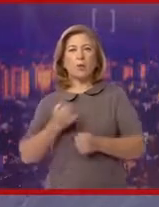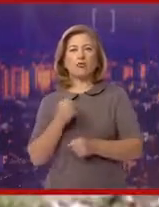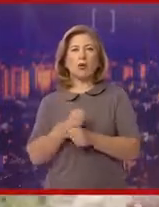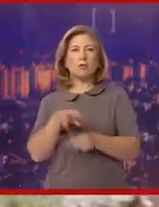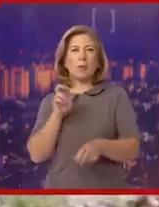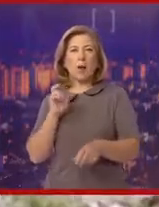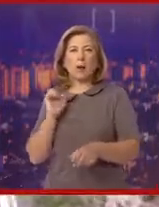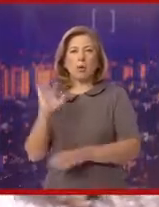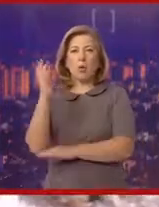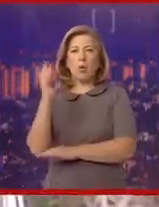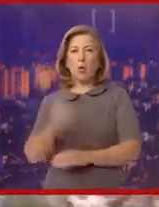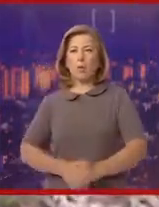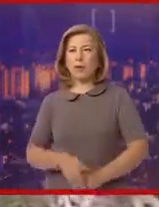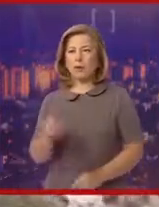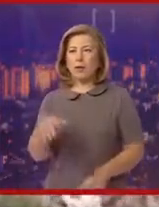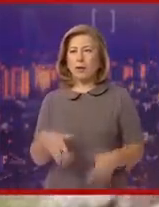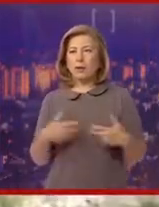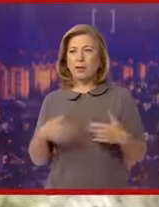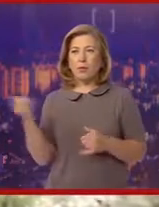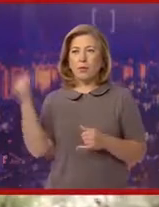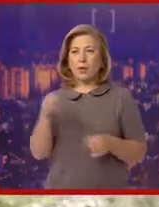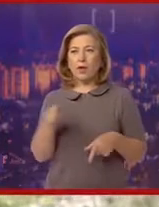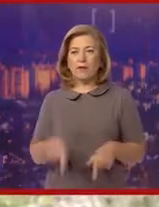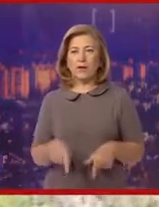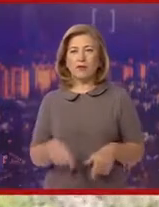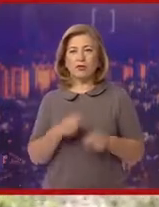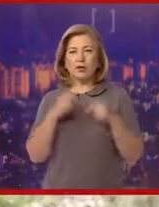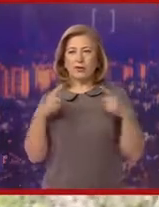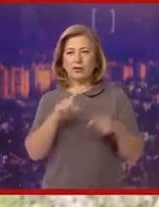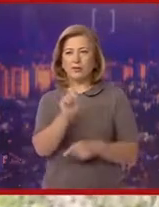înainte. Cât de tare te bucuri că ai venit aici la grădiniță?